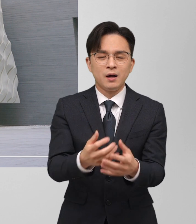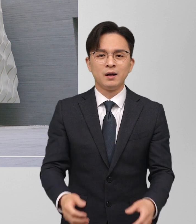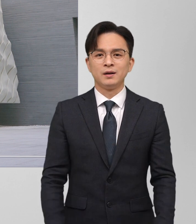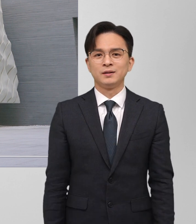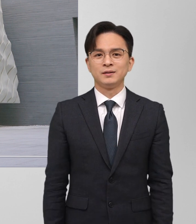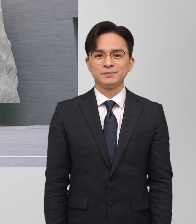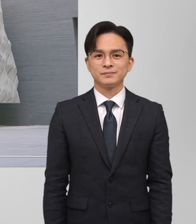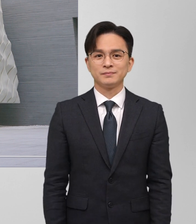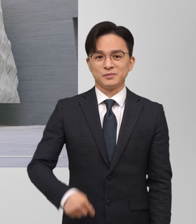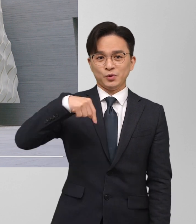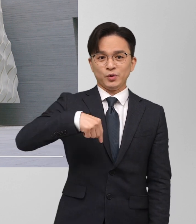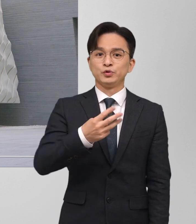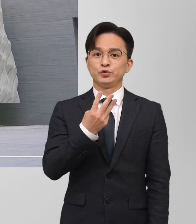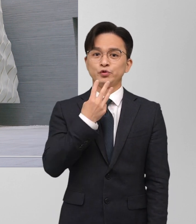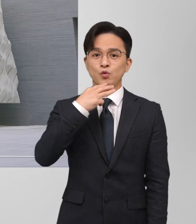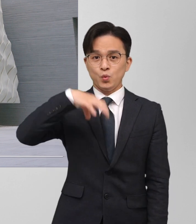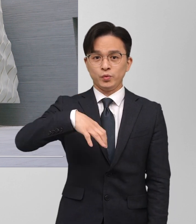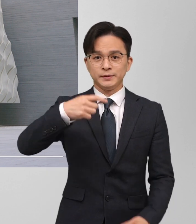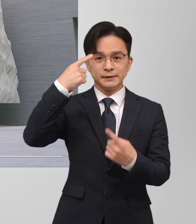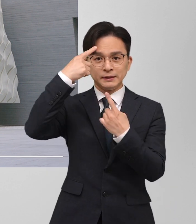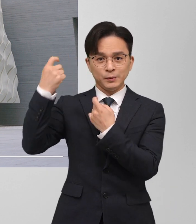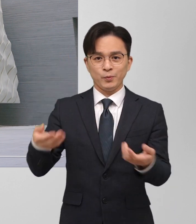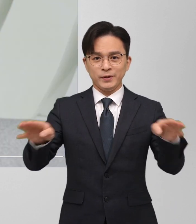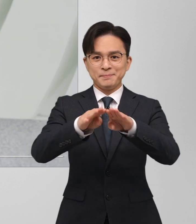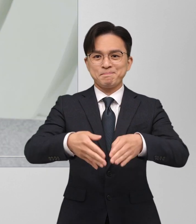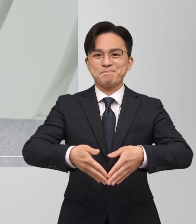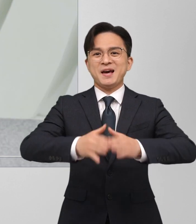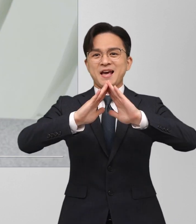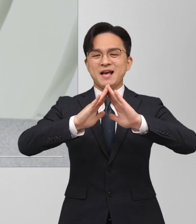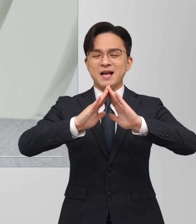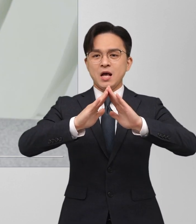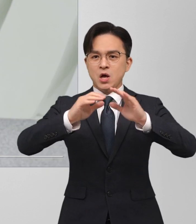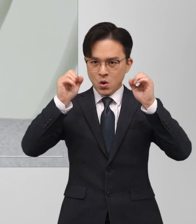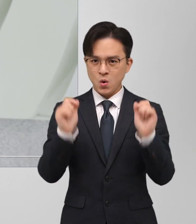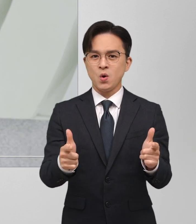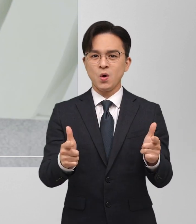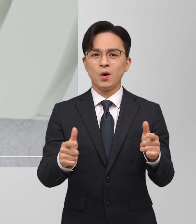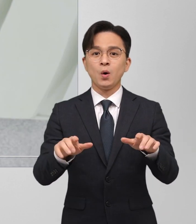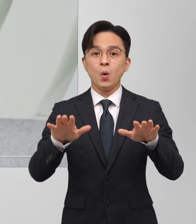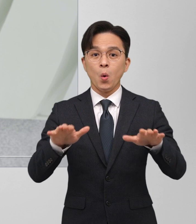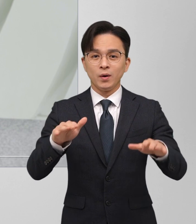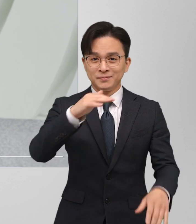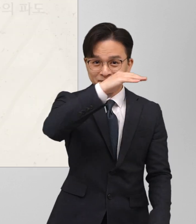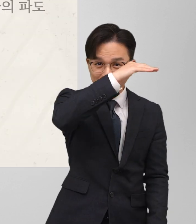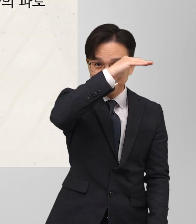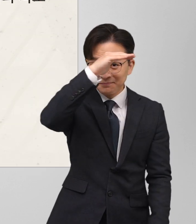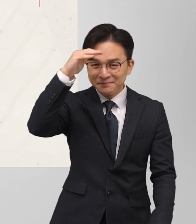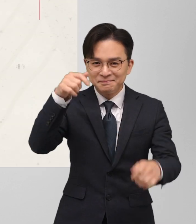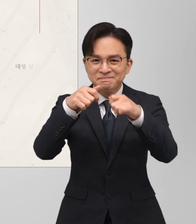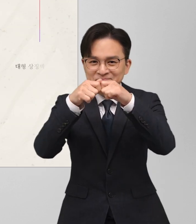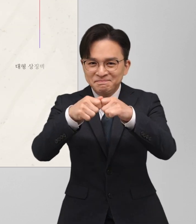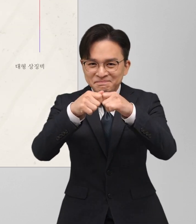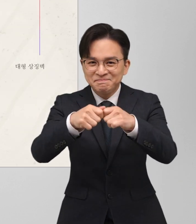버젓이 서울 네네. 한복판에 또 그런 의미를 계기를 마련해 주셔서 참 잘 봐야겠다 뭐 이런 생각이 듭니다.